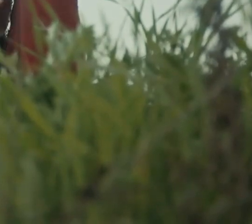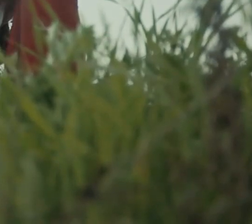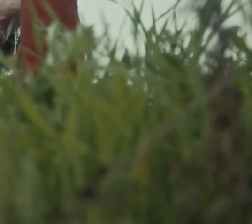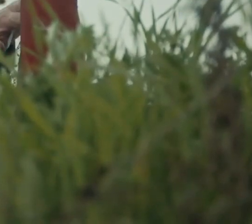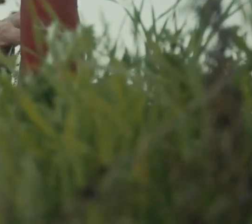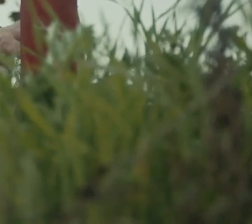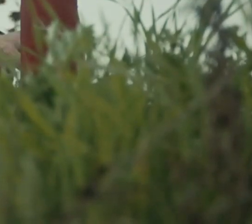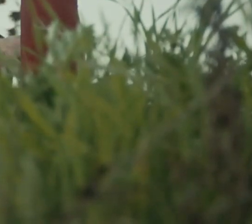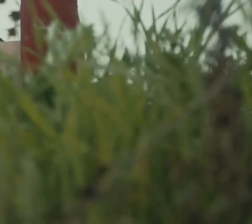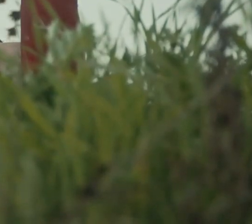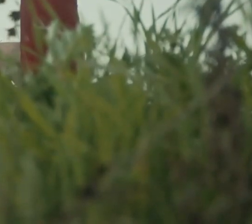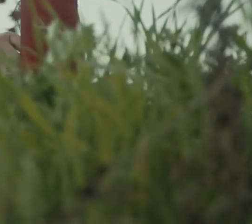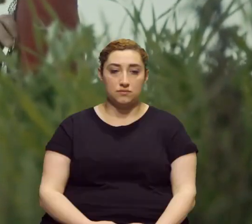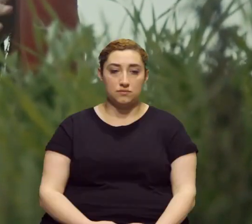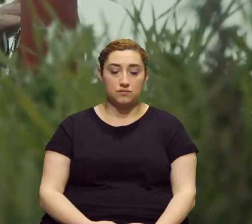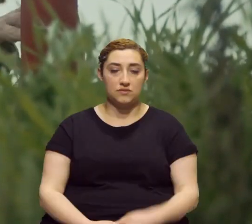okşuyor.